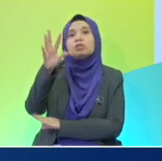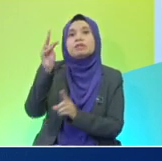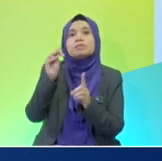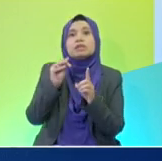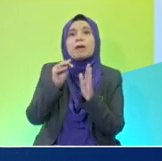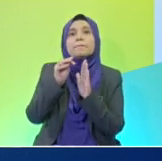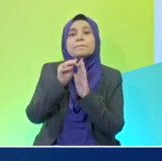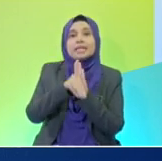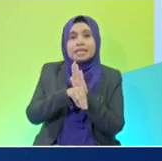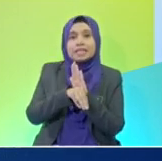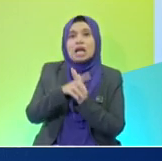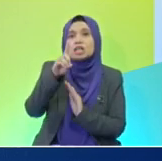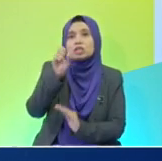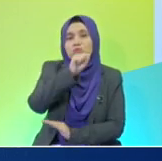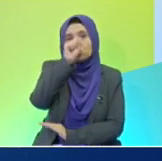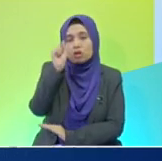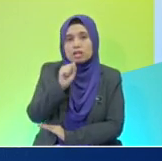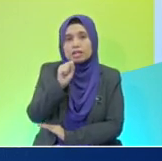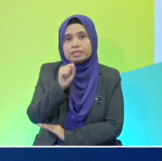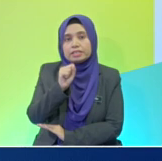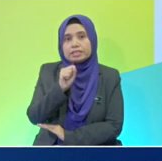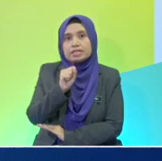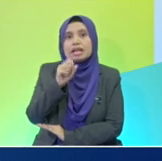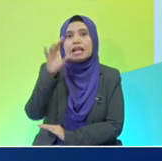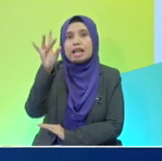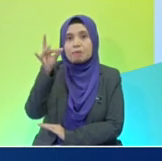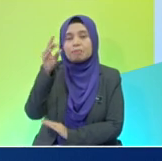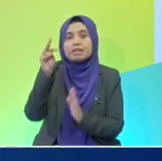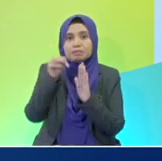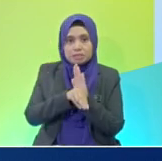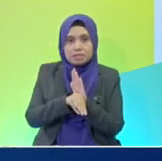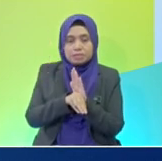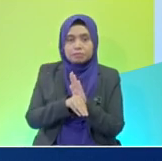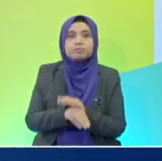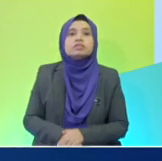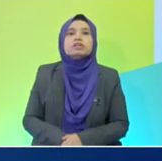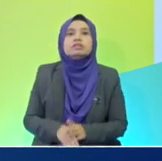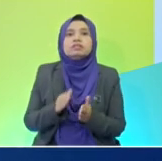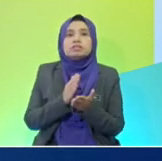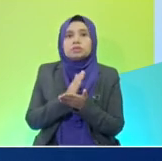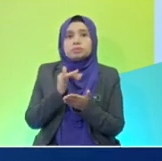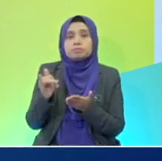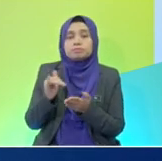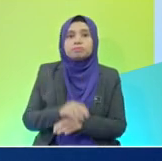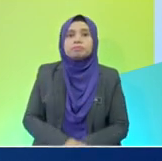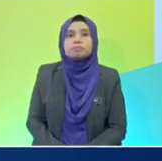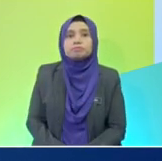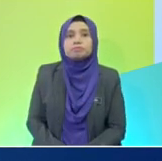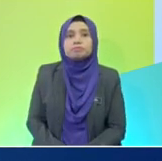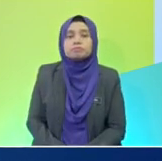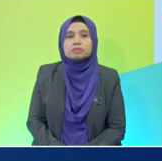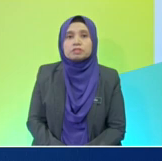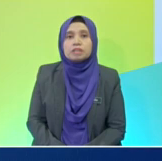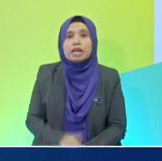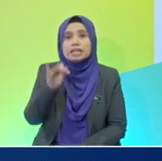dimana satu soal lain murid untuk kain lebih kurang dalam 18 menit oke seterusnya nah kontrak yang